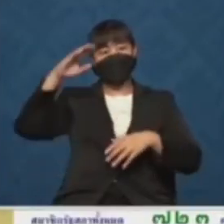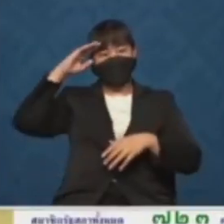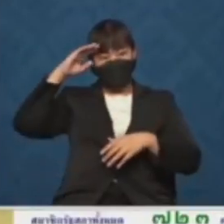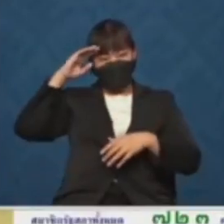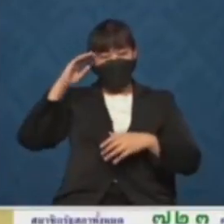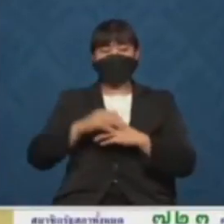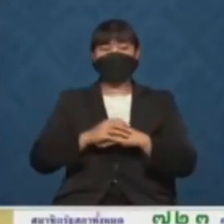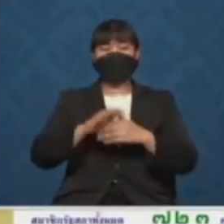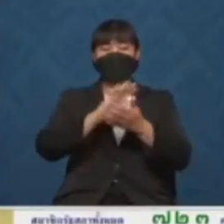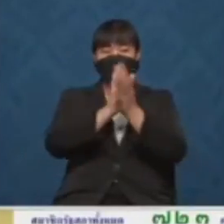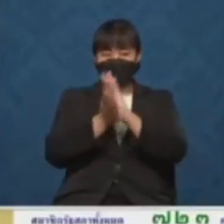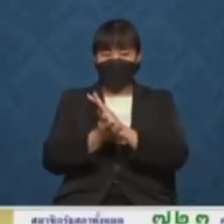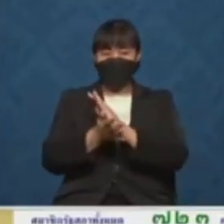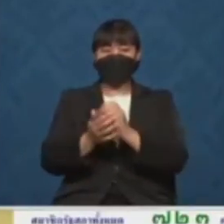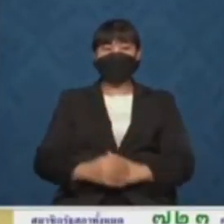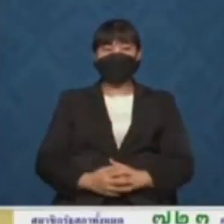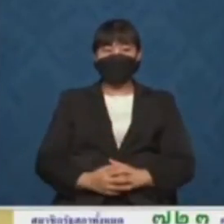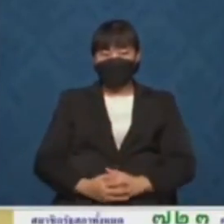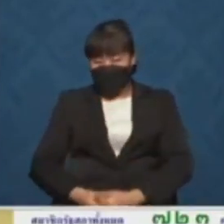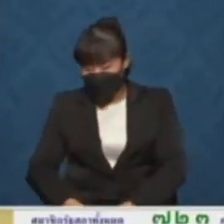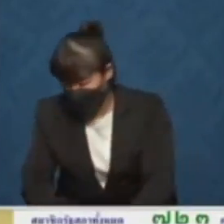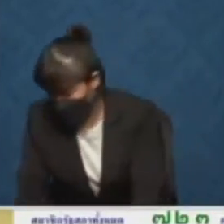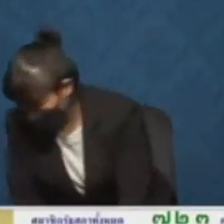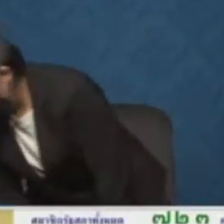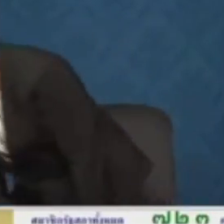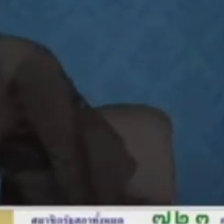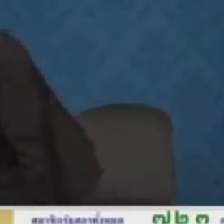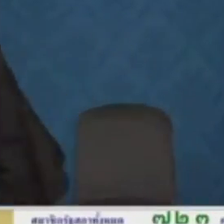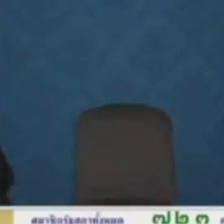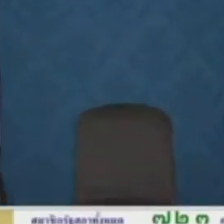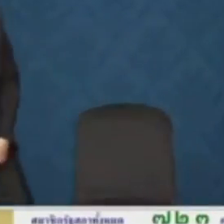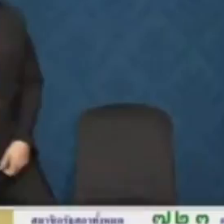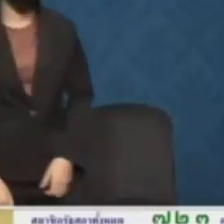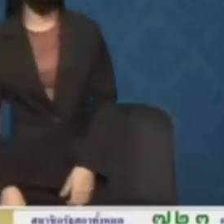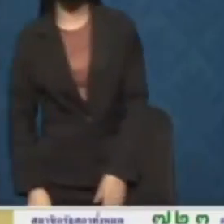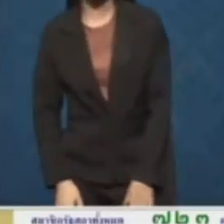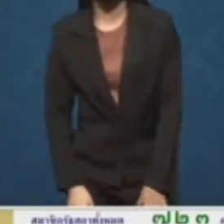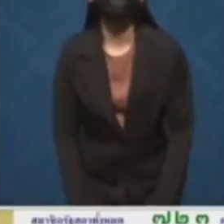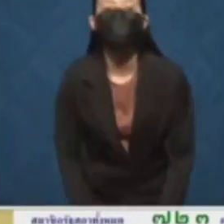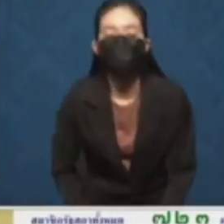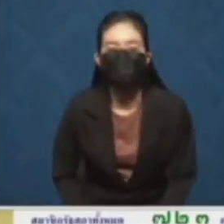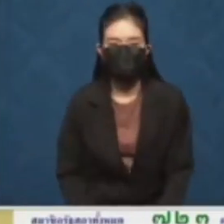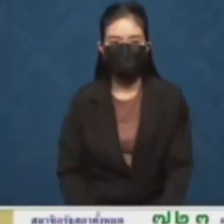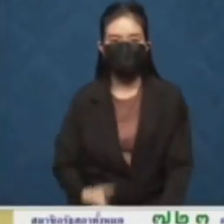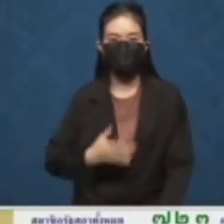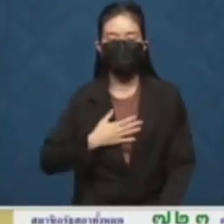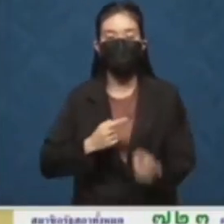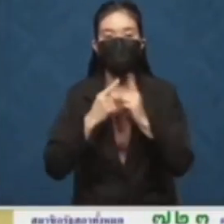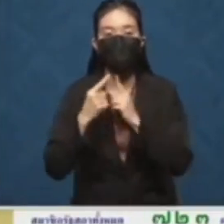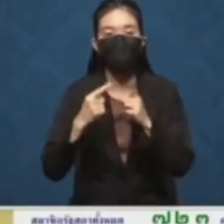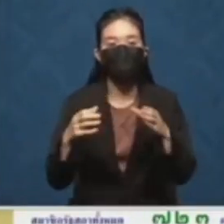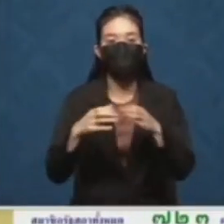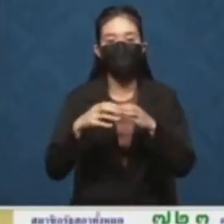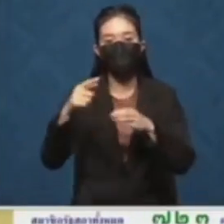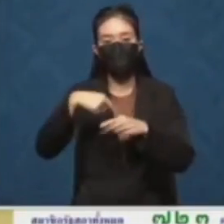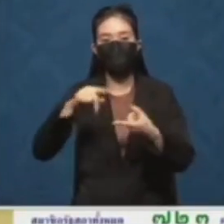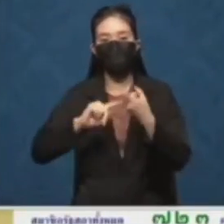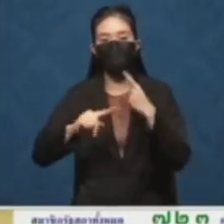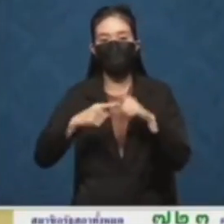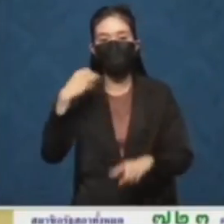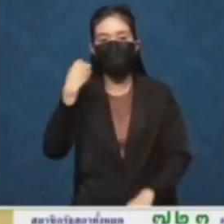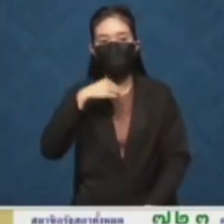ผมมจะพูดกับมดสหายอยู่บ่อยชัว่าจริๆ Lara Bir